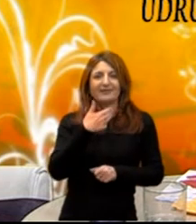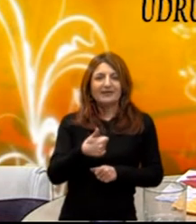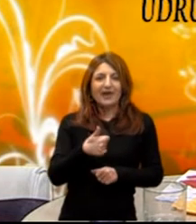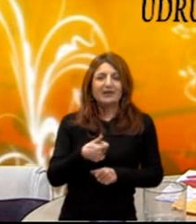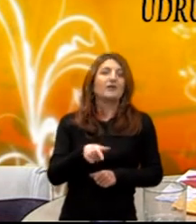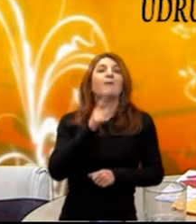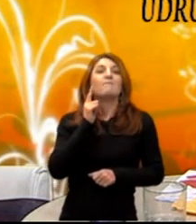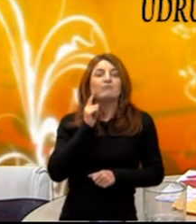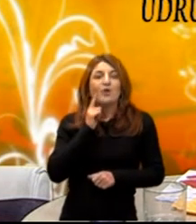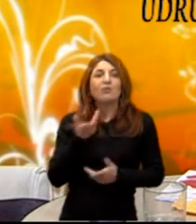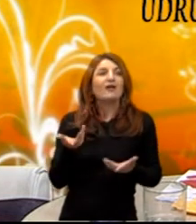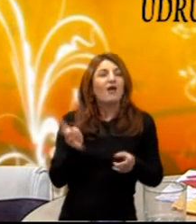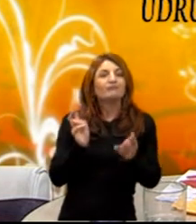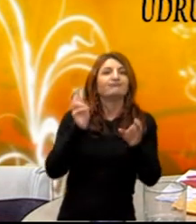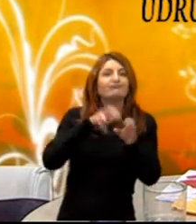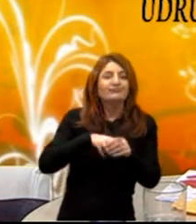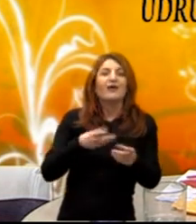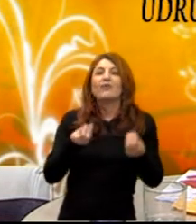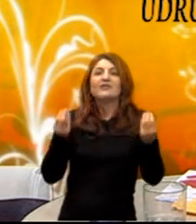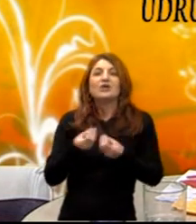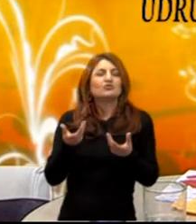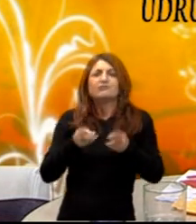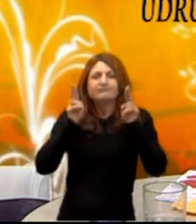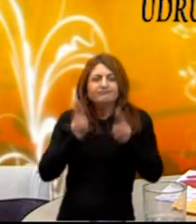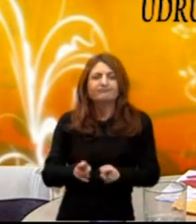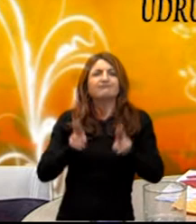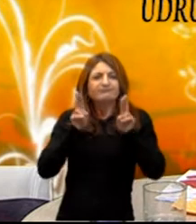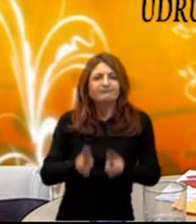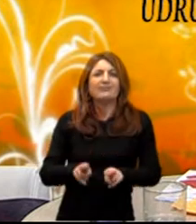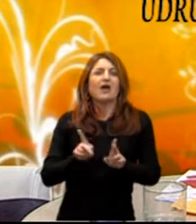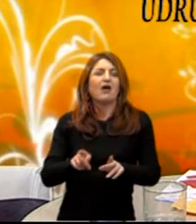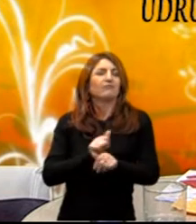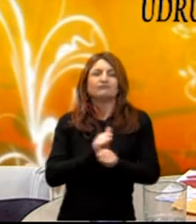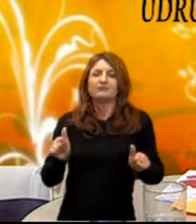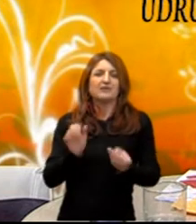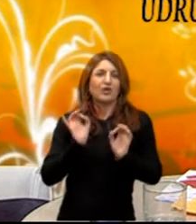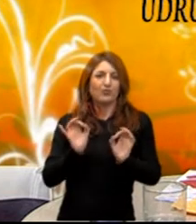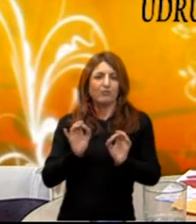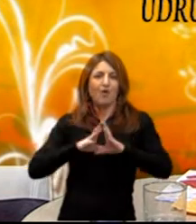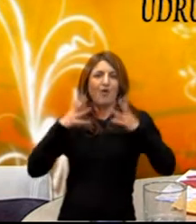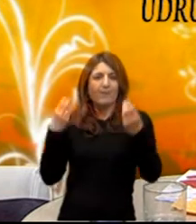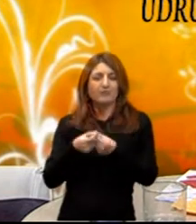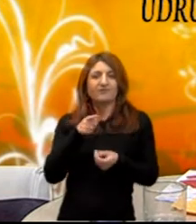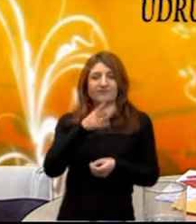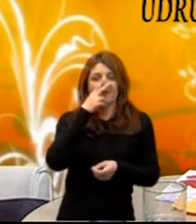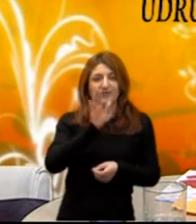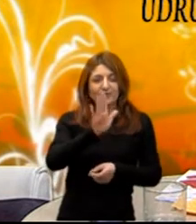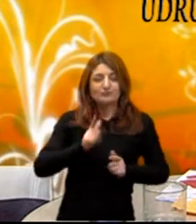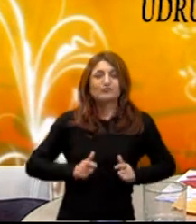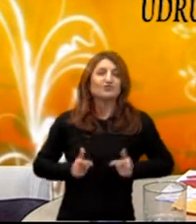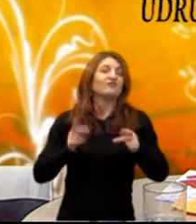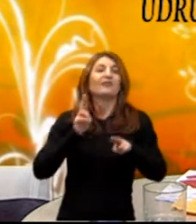239-4451, probajte se angažirati u nešto što je zaista, zaista, zaista za opće dobro. Vidjet ćete i vaš život će